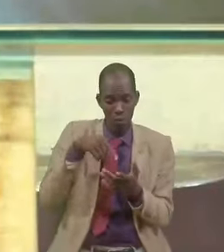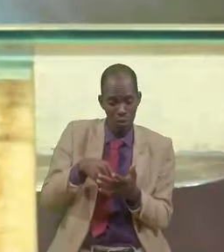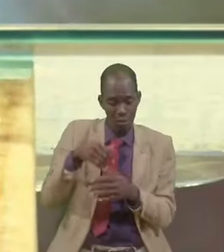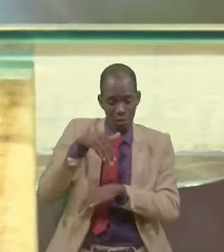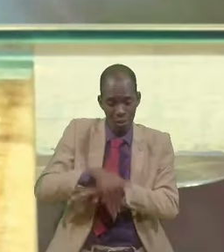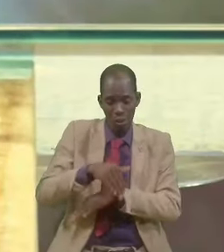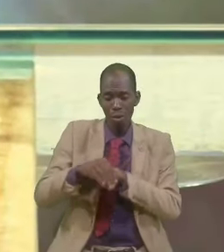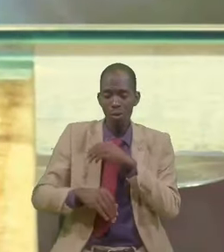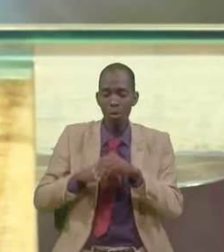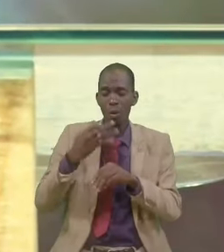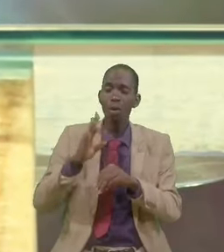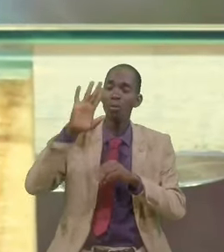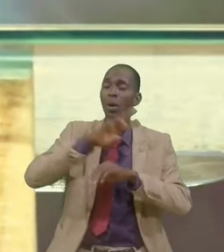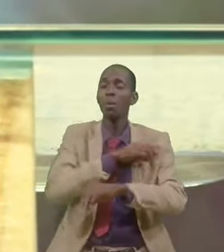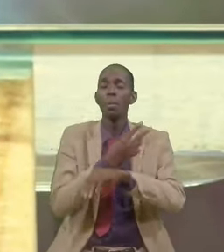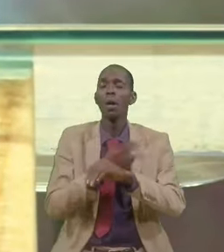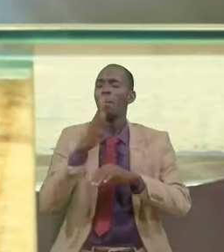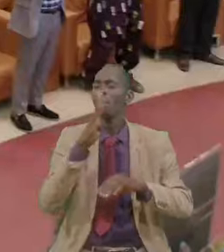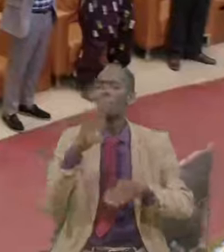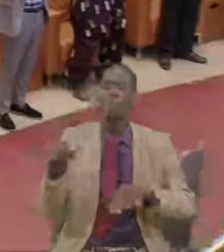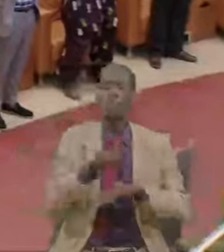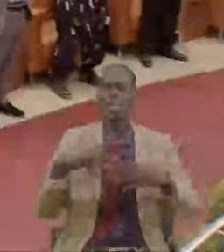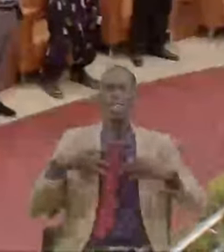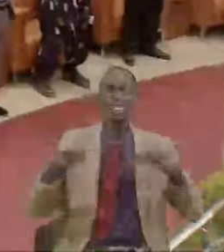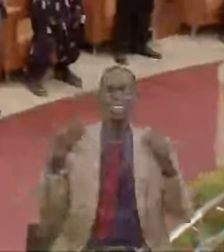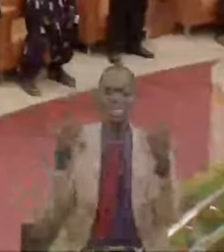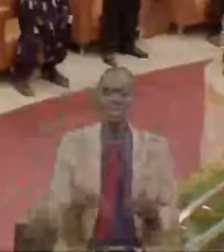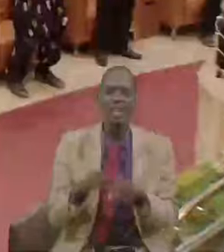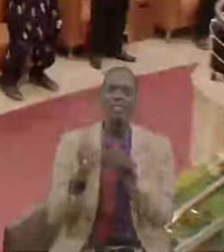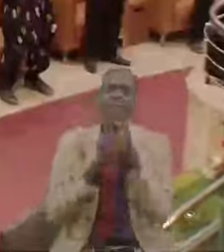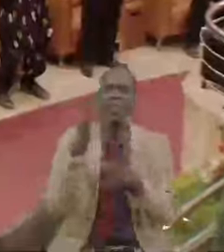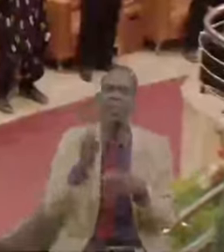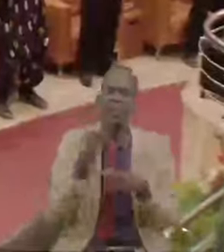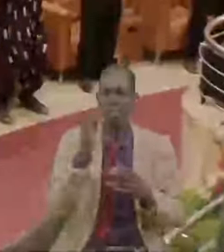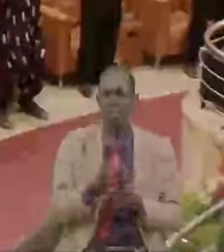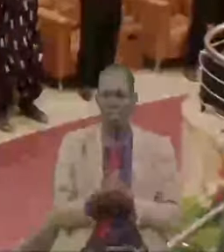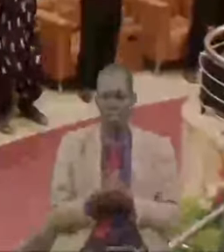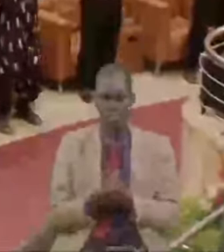moment de sa force. Soyez-en guéris au nom de Jésus-Christ.